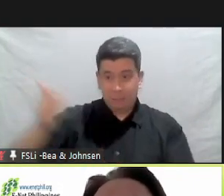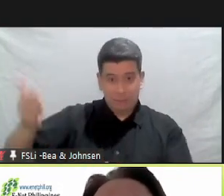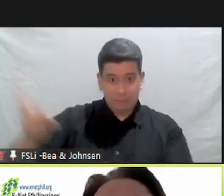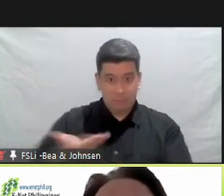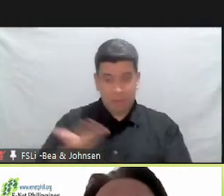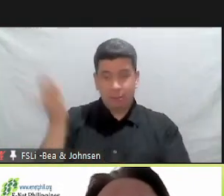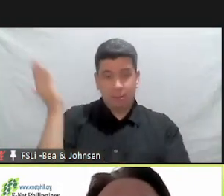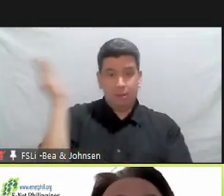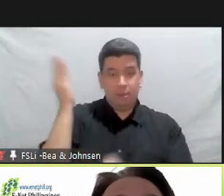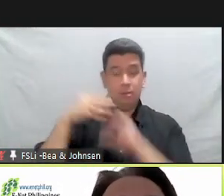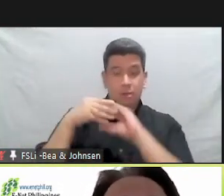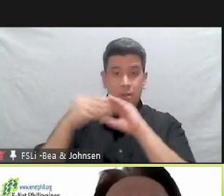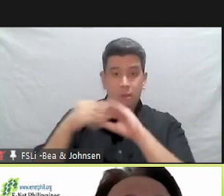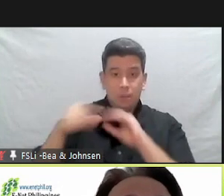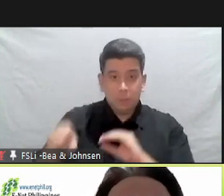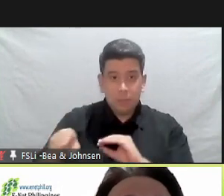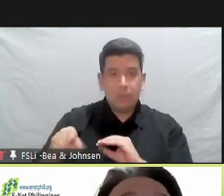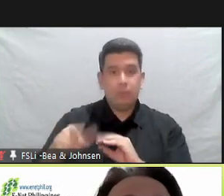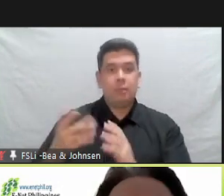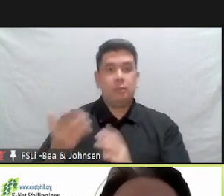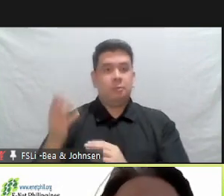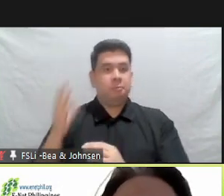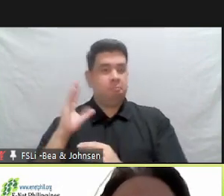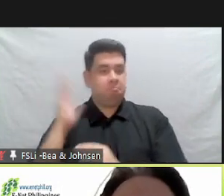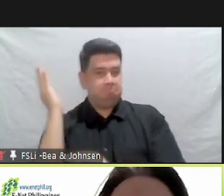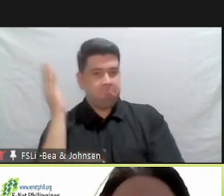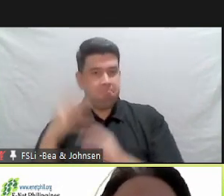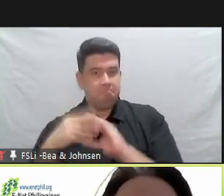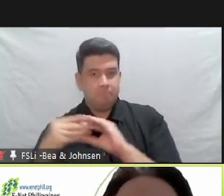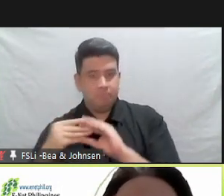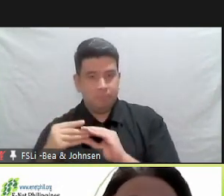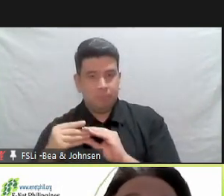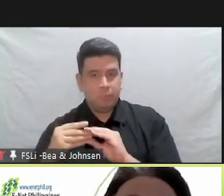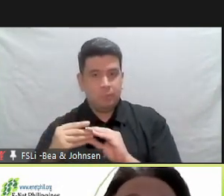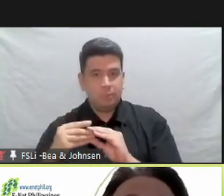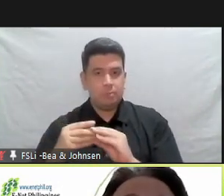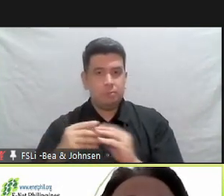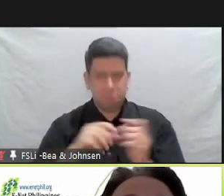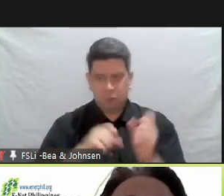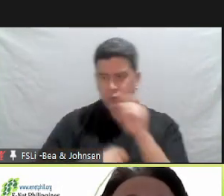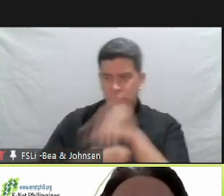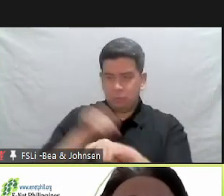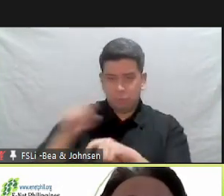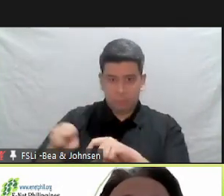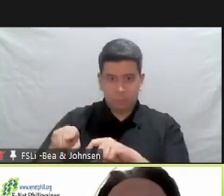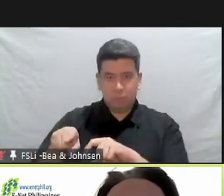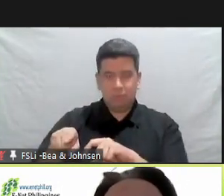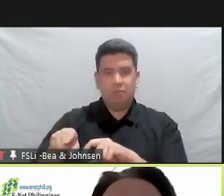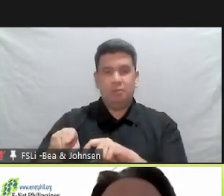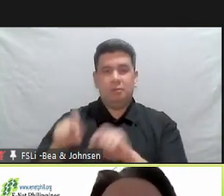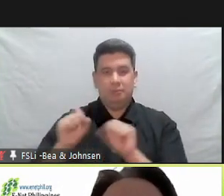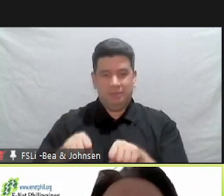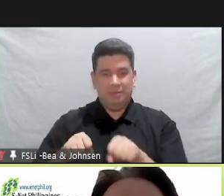ay pagkakataon din ito para makapagbahagi pa ang iba, no, ng kanilang mga karanasan